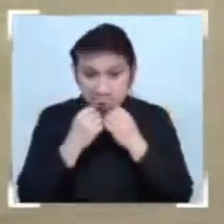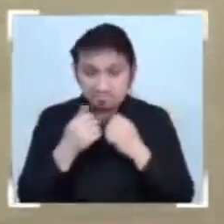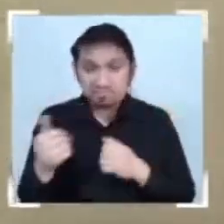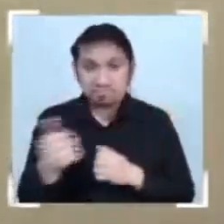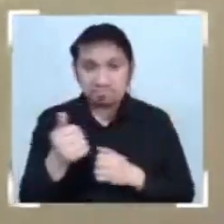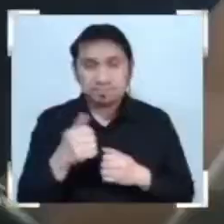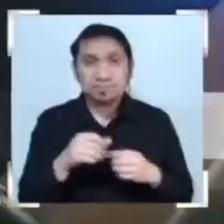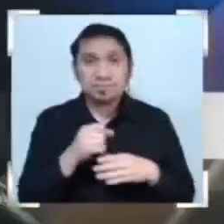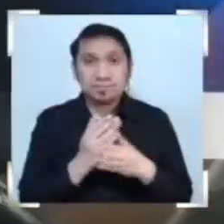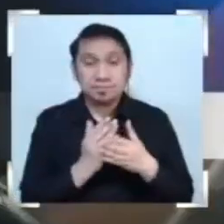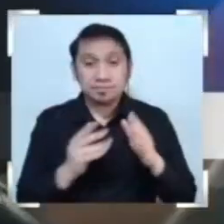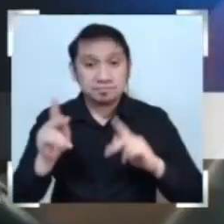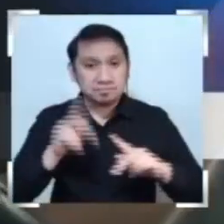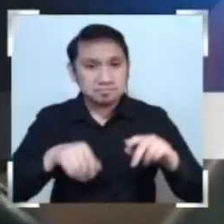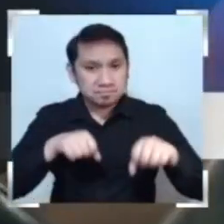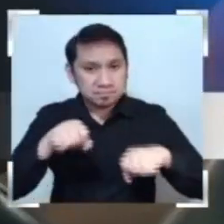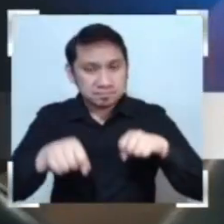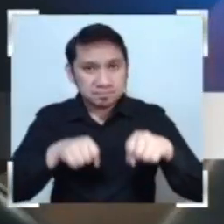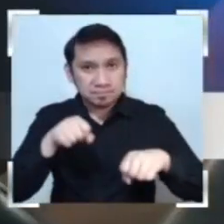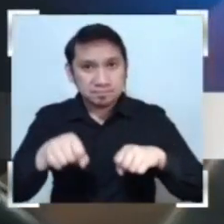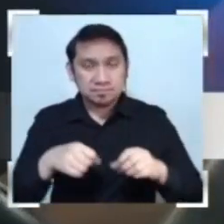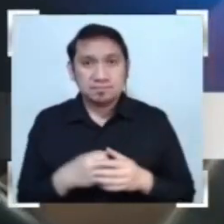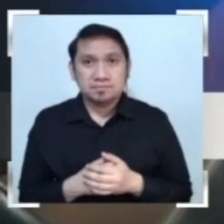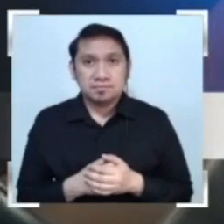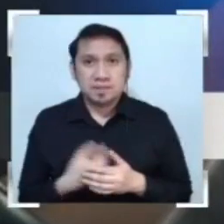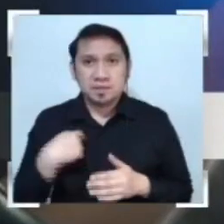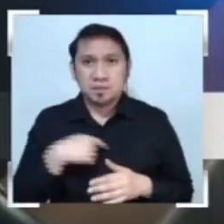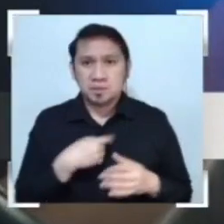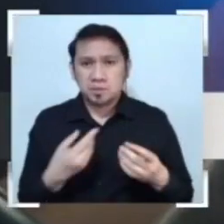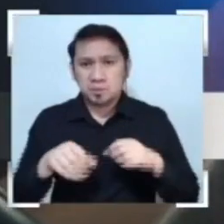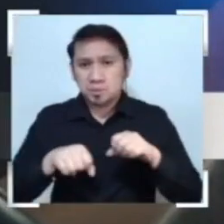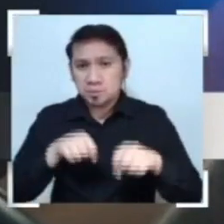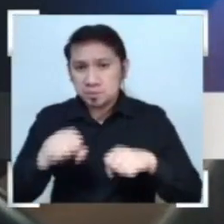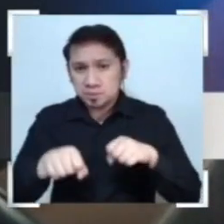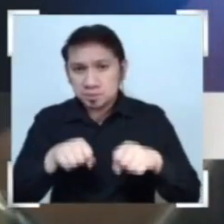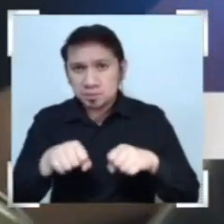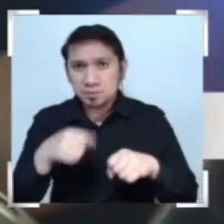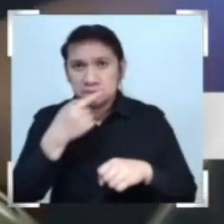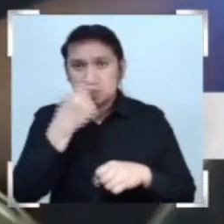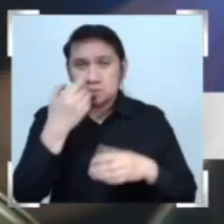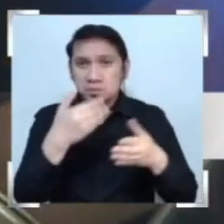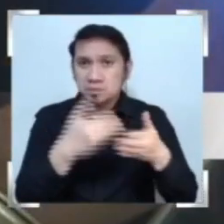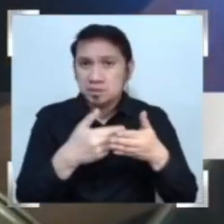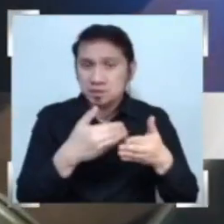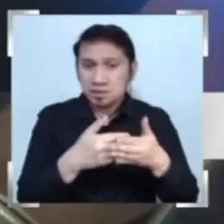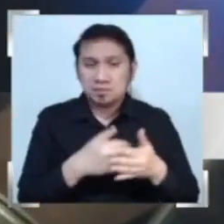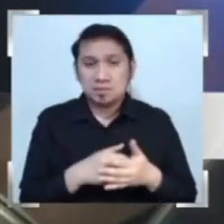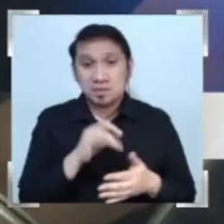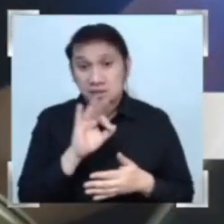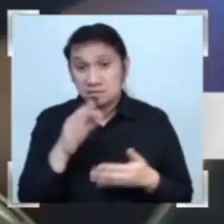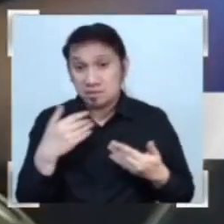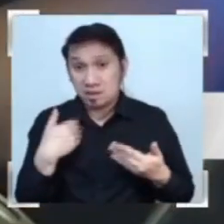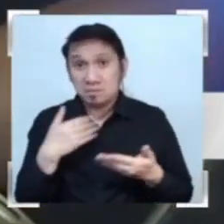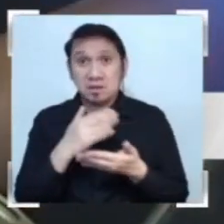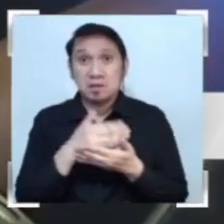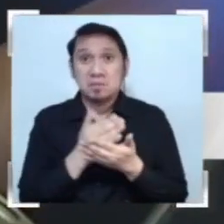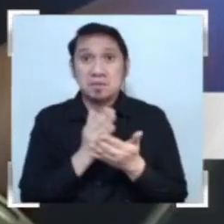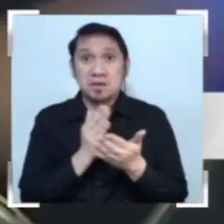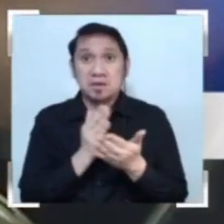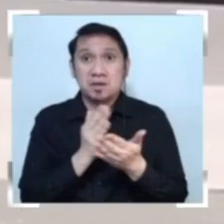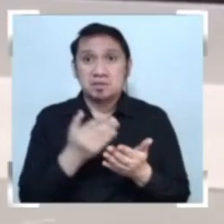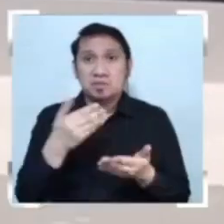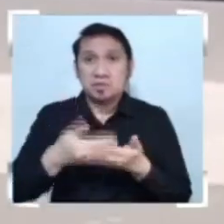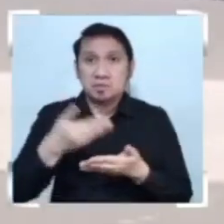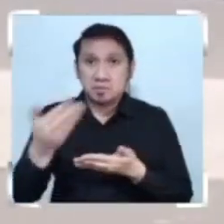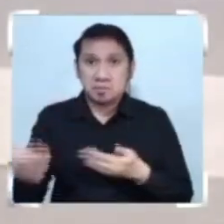ang ibang motorista. Diskarte, bisikleta lang kung lapit-lapit mo lang eh. Ayaw ko may budget ka sa pangbakal, krudo, or